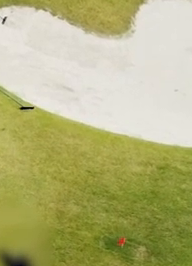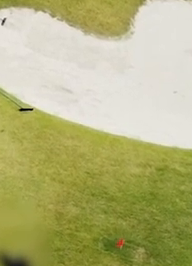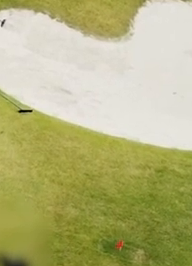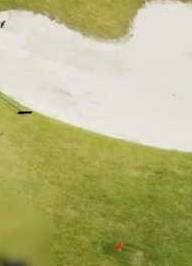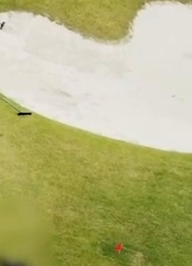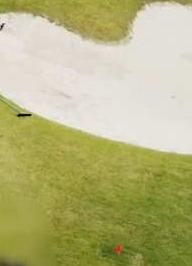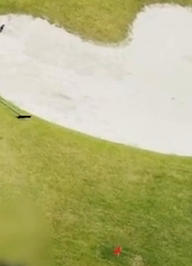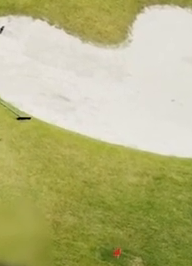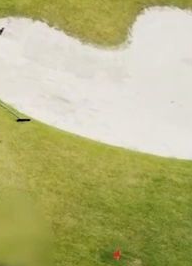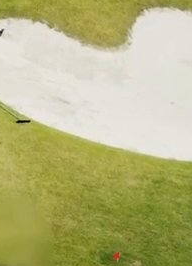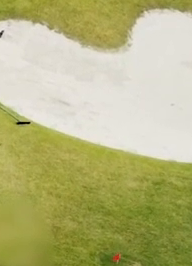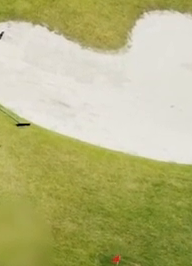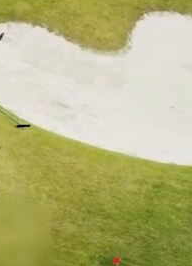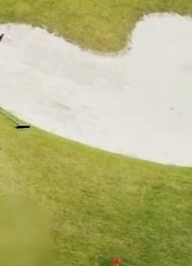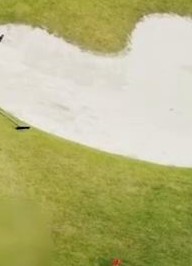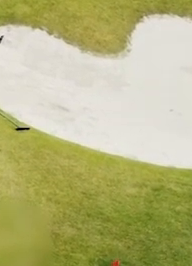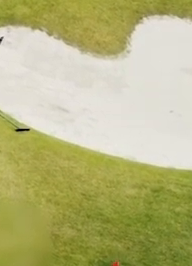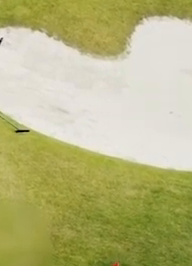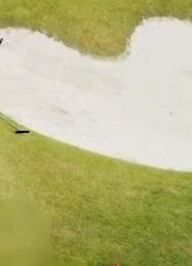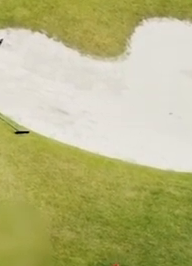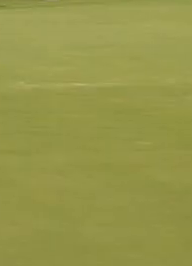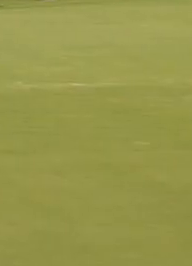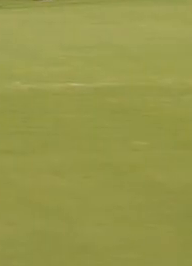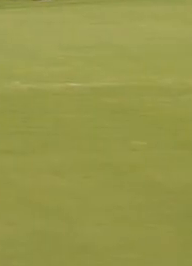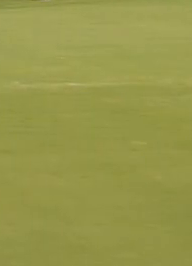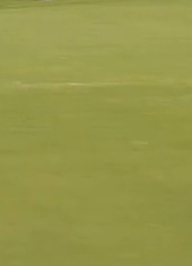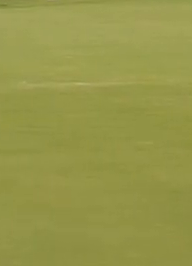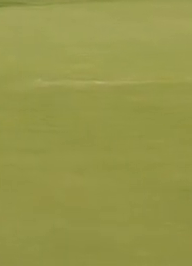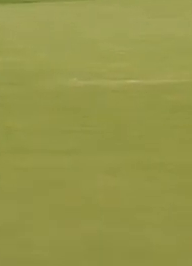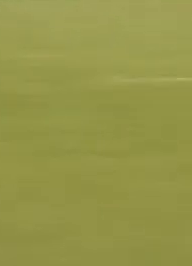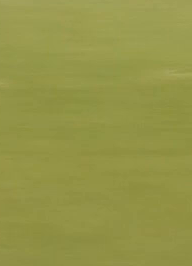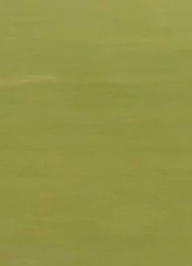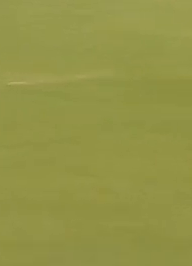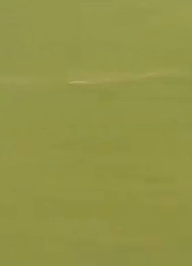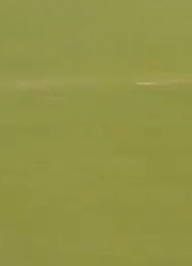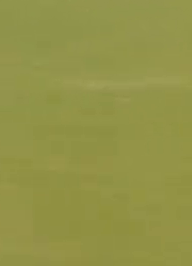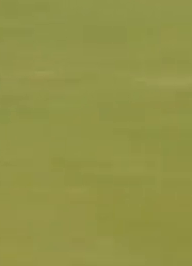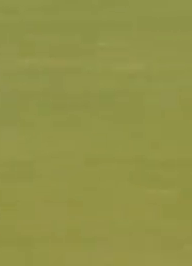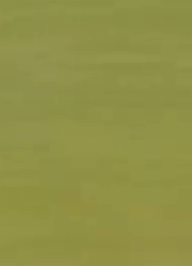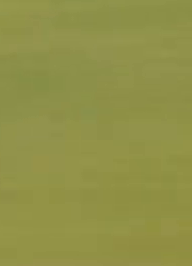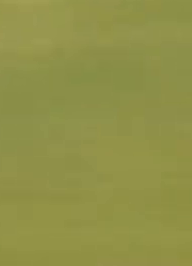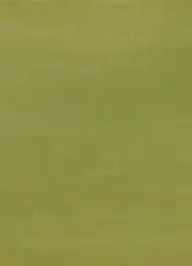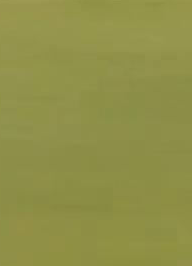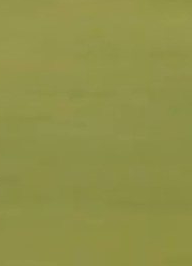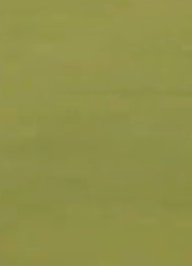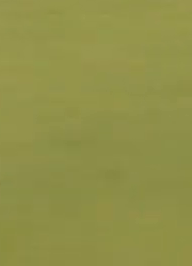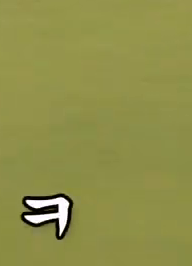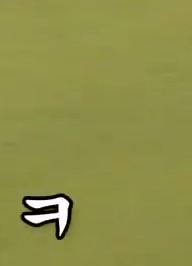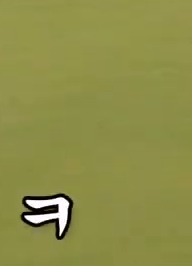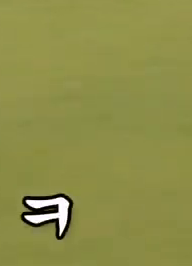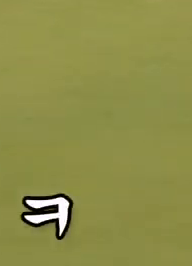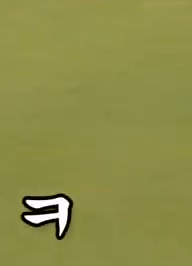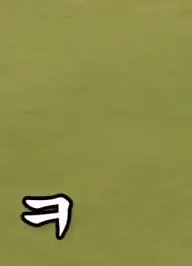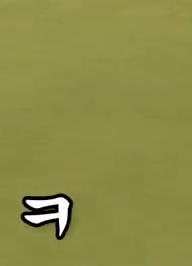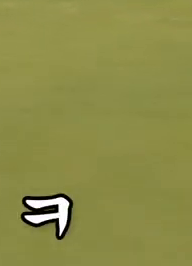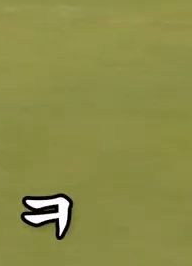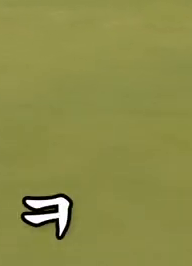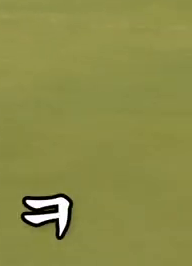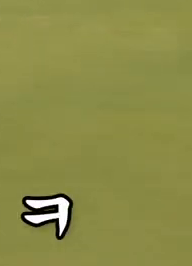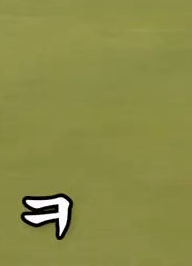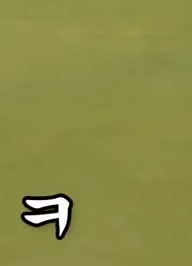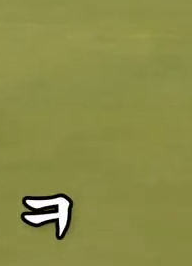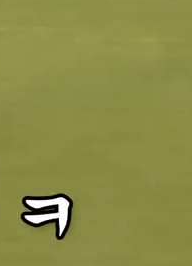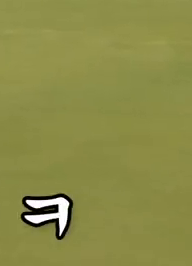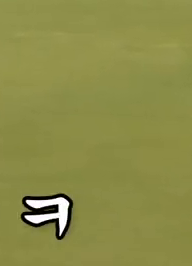하나. 오, 오. 세? 어, 세. 그만, 그만, 그만, 그만. 하나. 오, 오. 세? 어, 세. 그만, 그만.